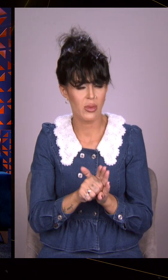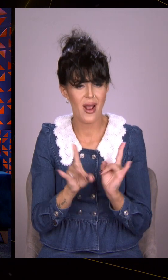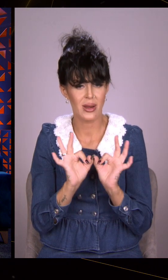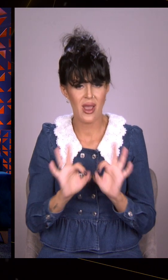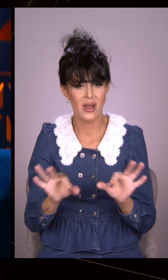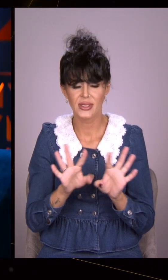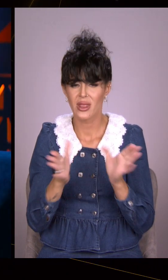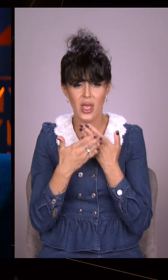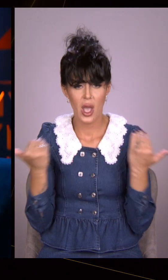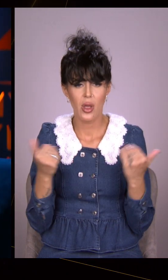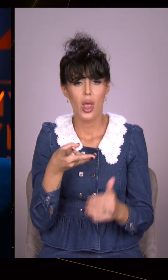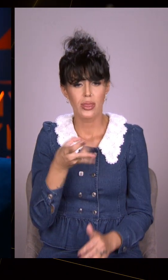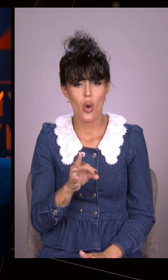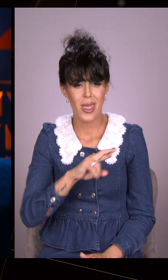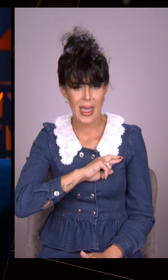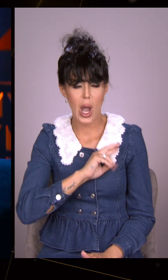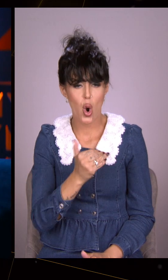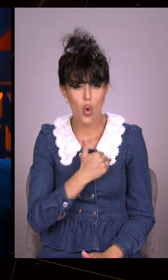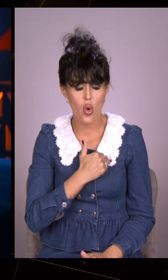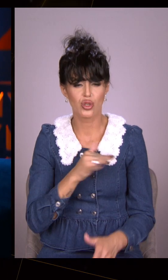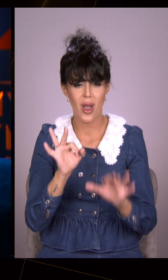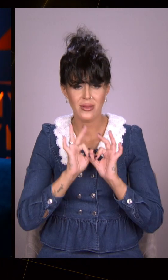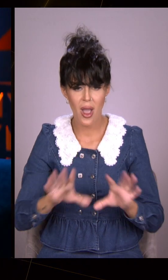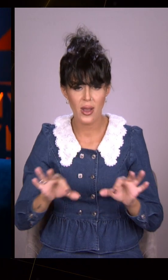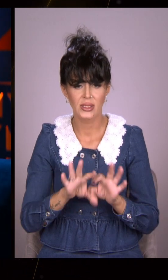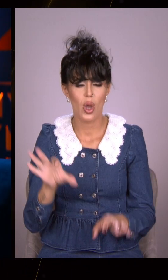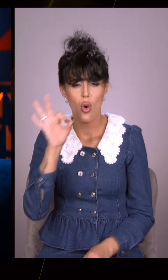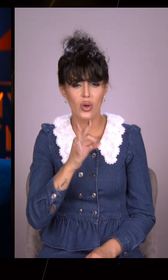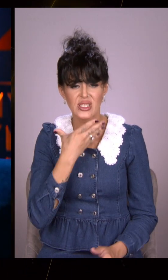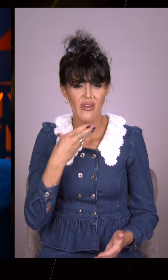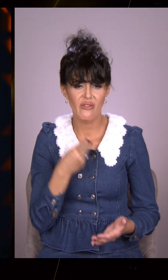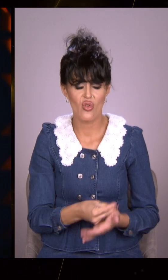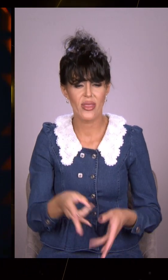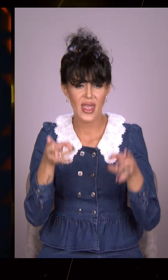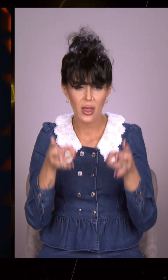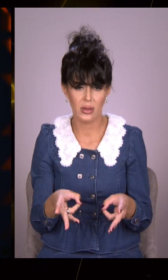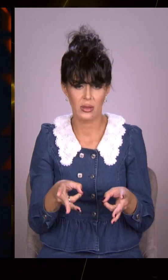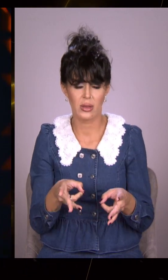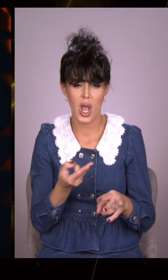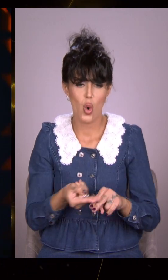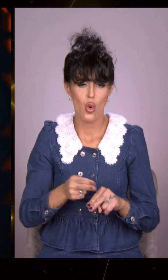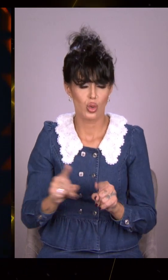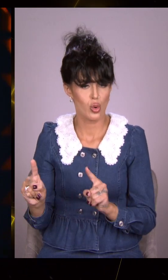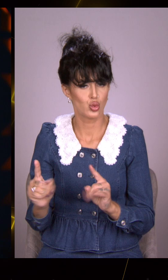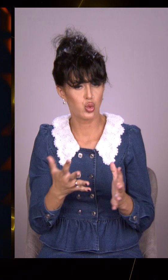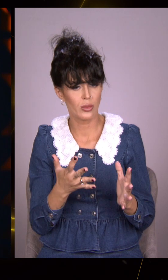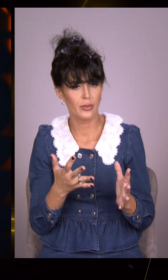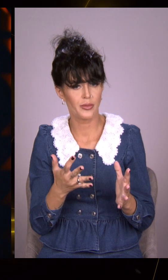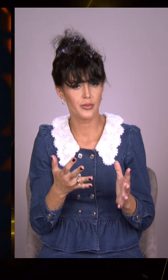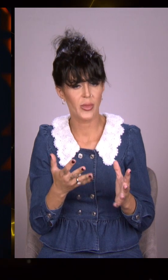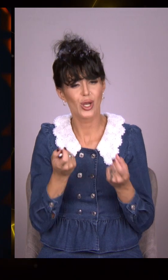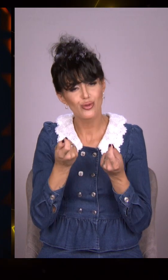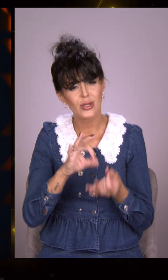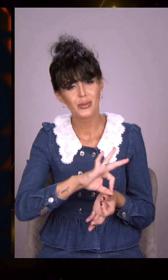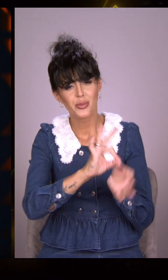А я хочу про це говорити, я хочу, щоб весь світ знав про цю трагедію, яка сталася. Давайте дізнаємося трошки більше